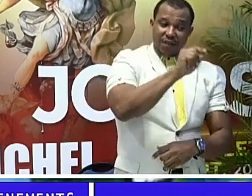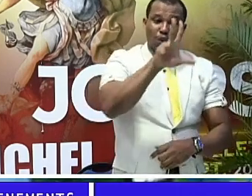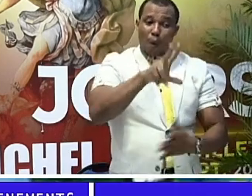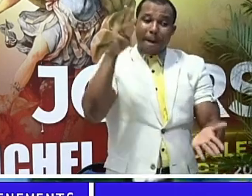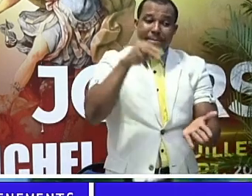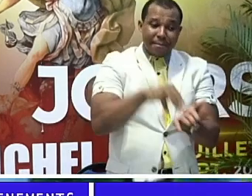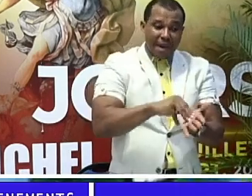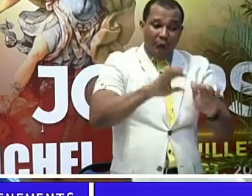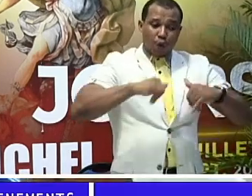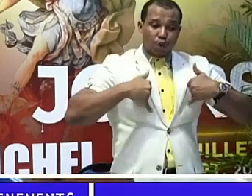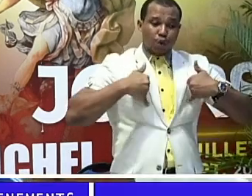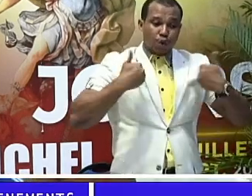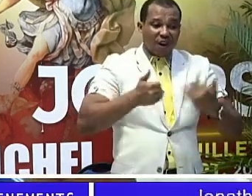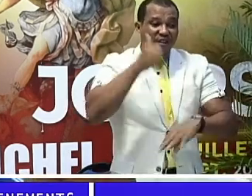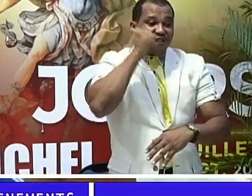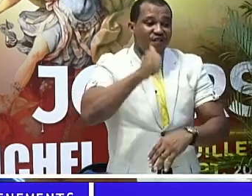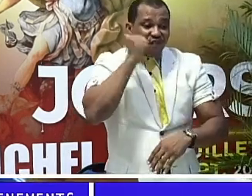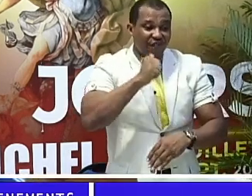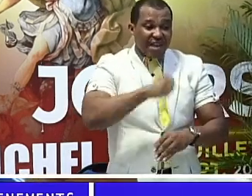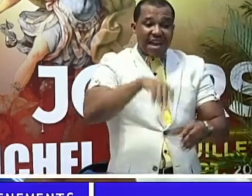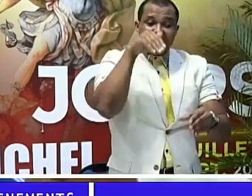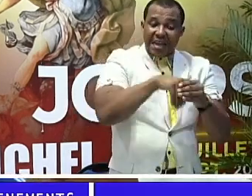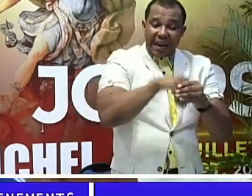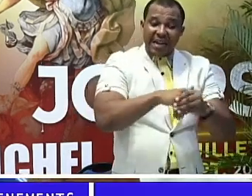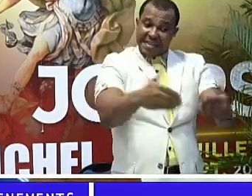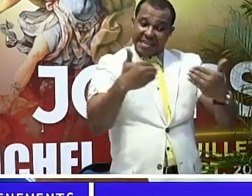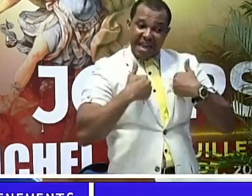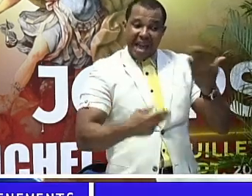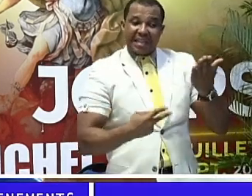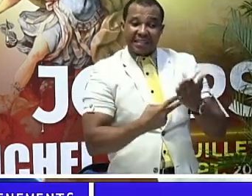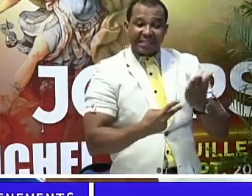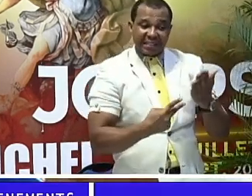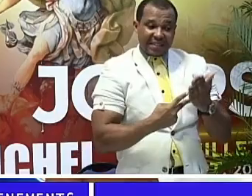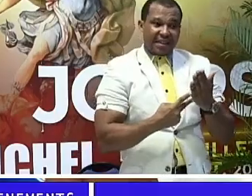haïtiennes là-dedans qui gagnent sida.